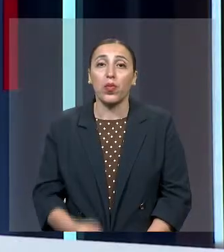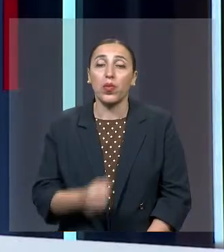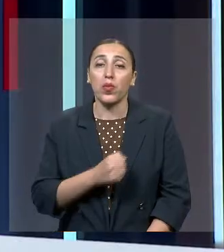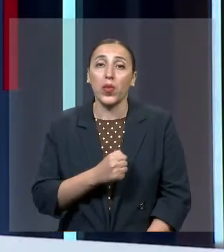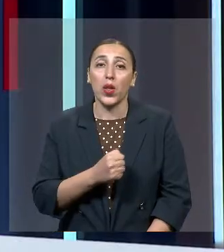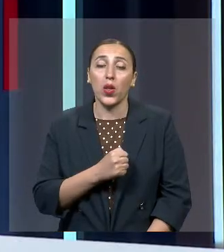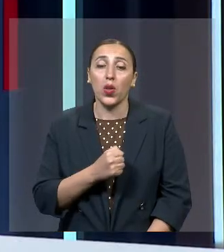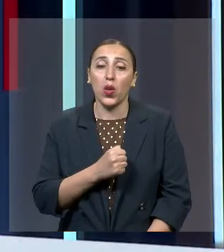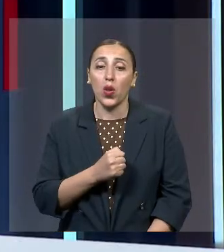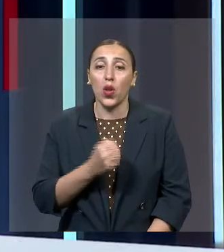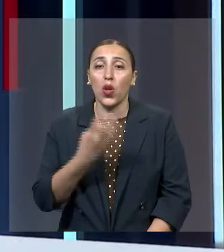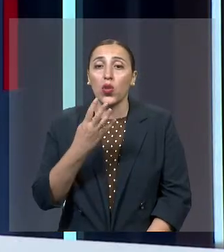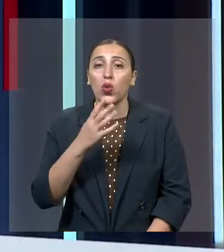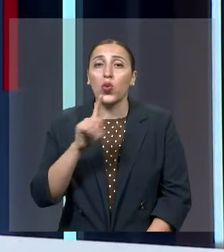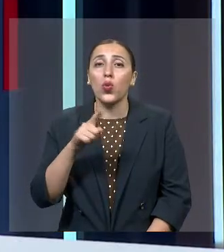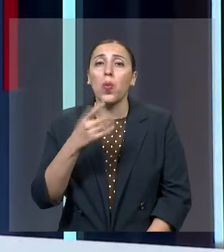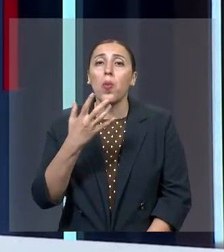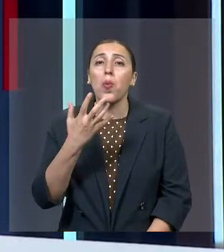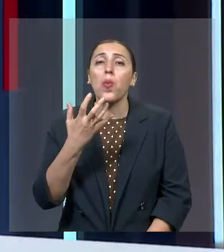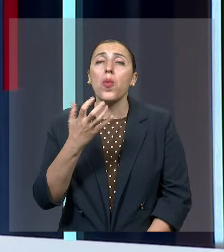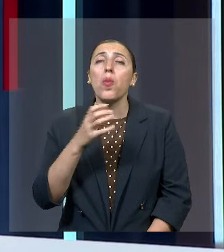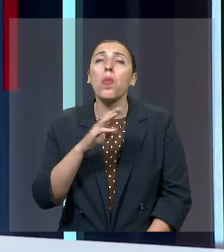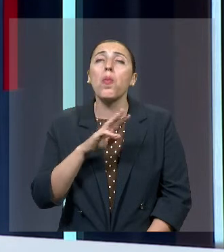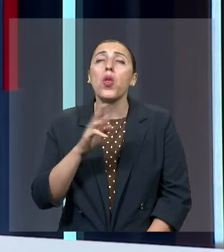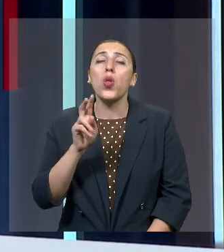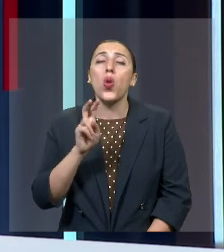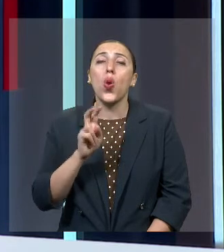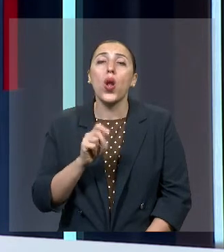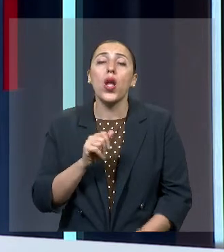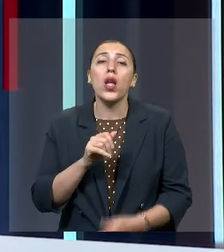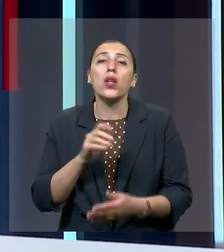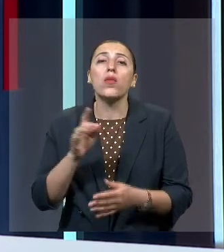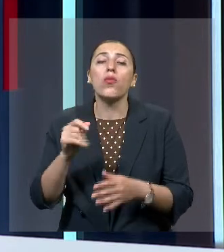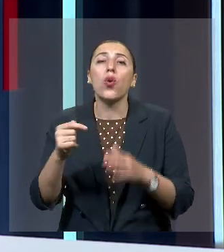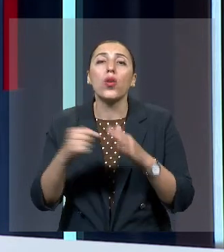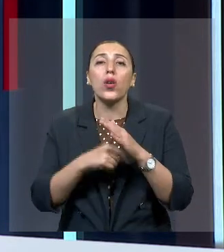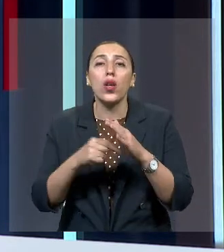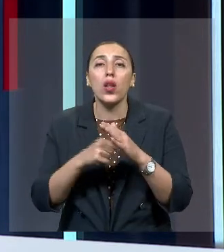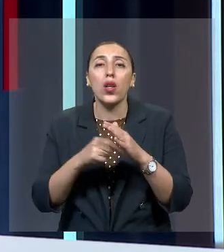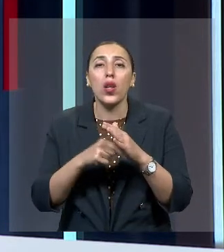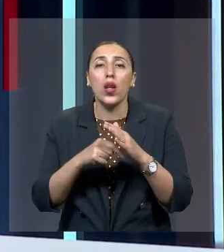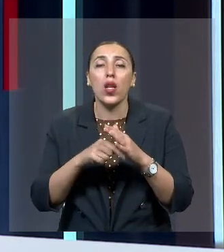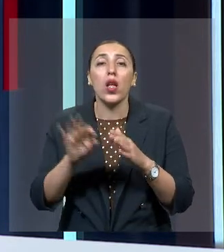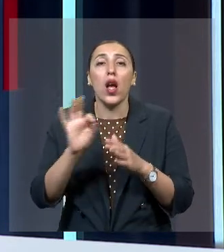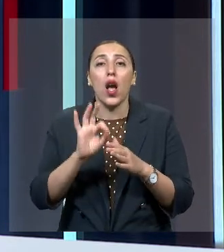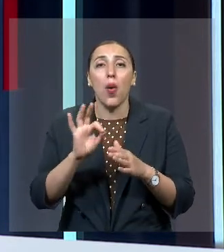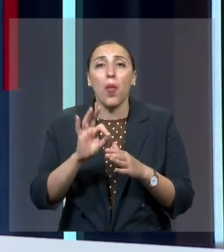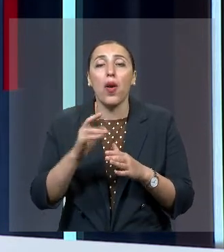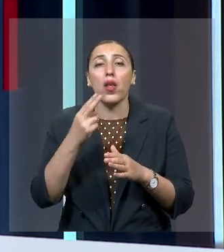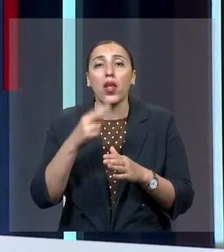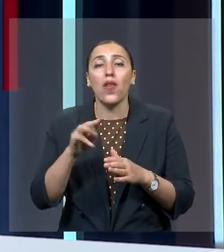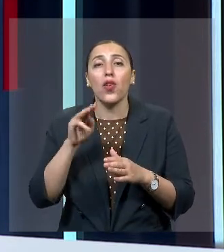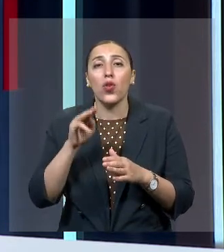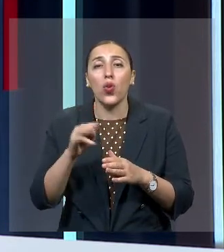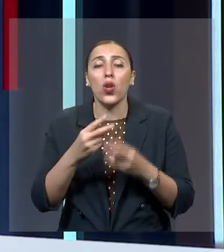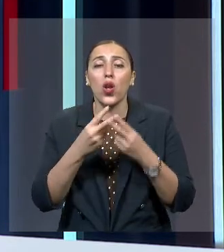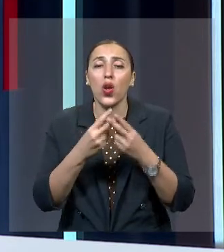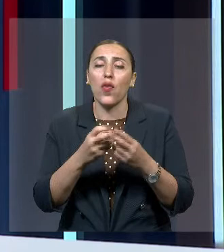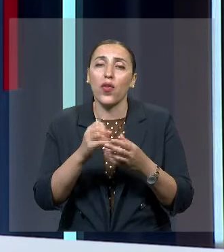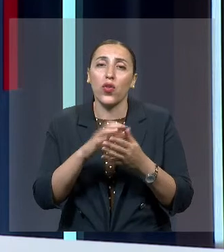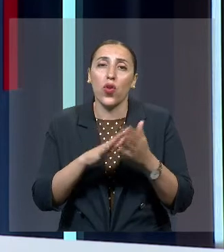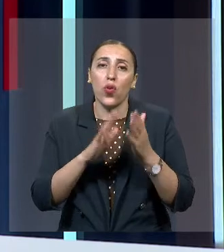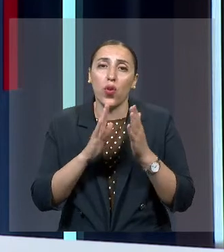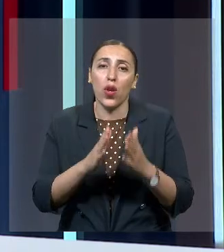Բանակից շուրջ 4.5 միլիոն դոլար յուրացնելու համար մեղադրվող Դավիթ Տոնոյանը կմնա կալանքի տակ, դատարանը մերժել է պաշտպանության նախկին